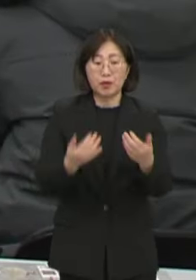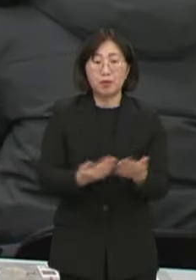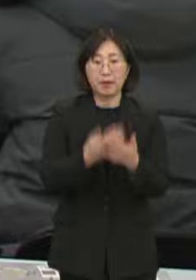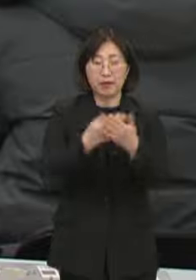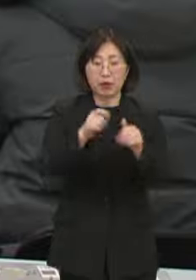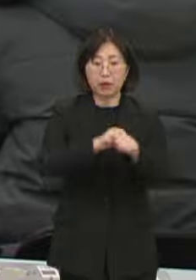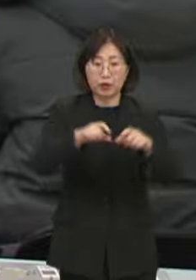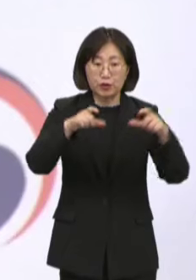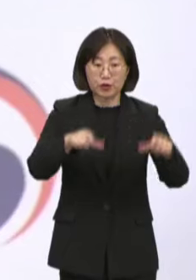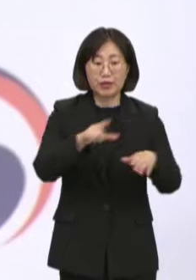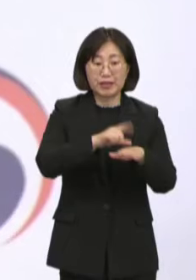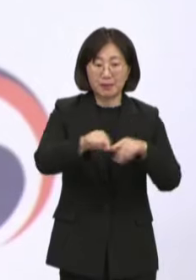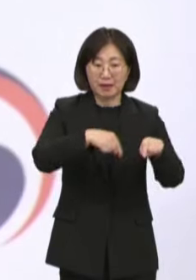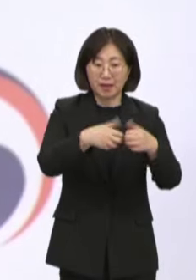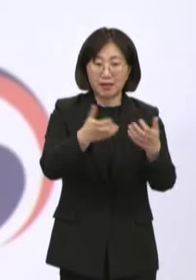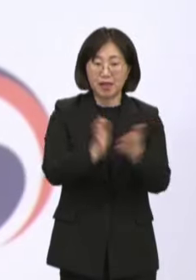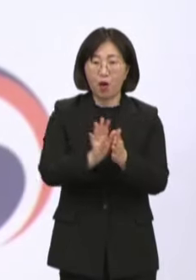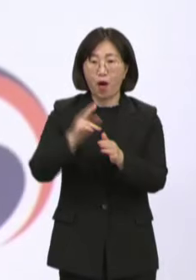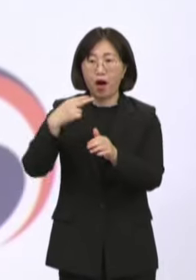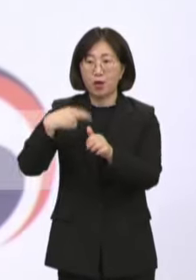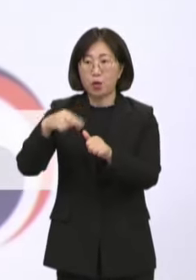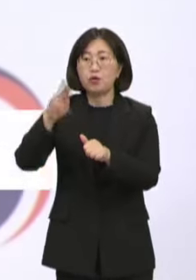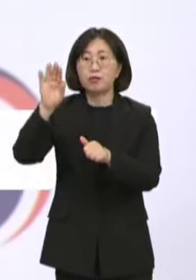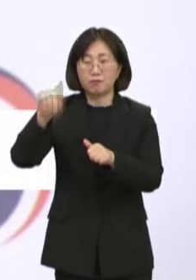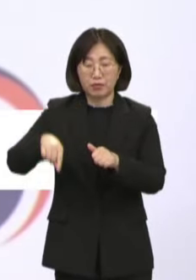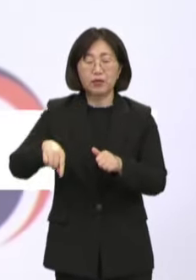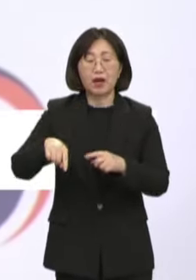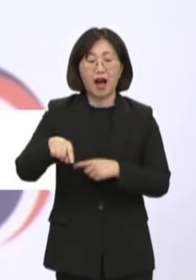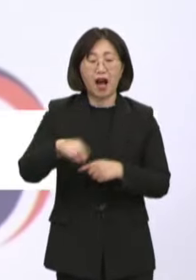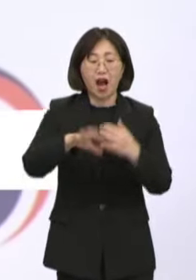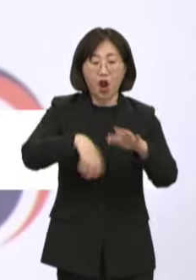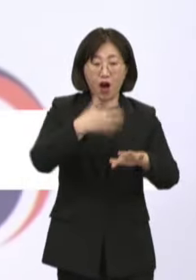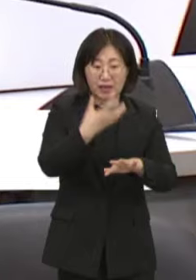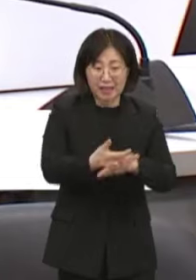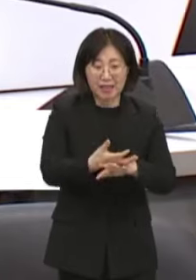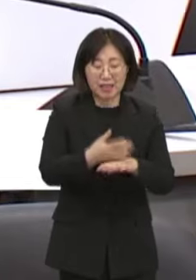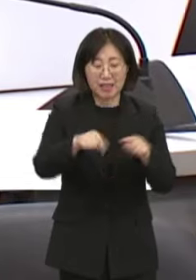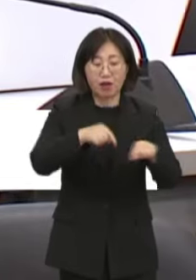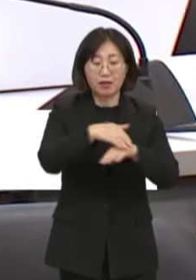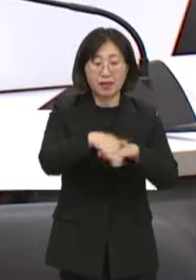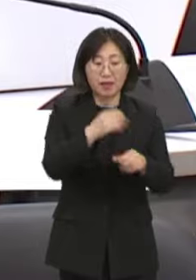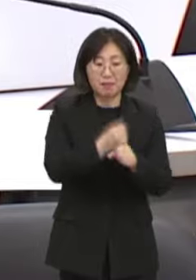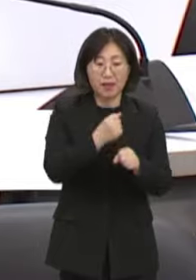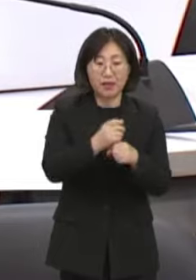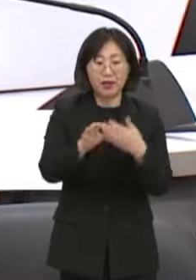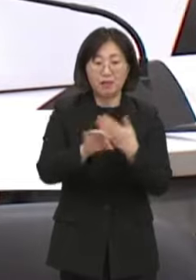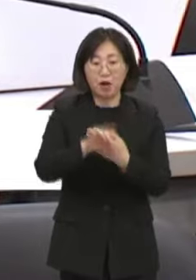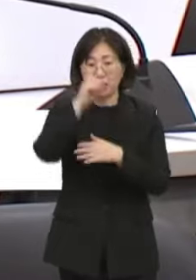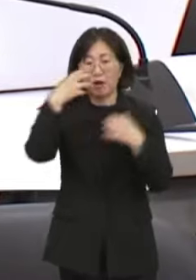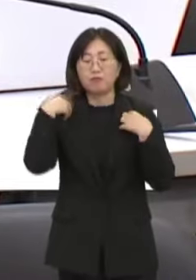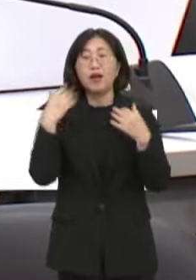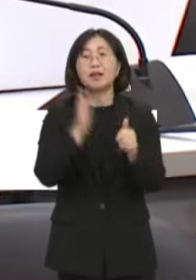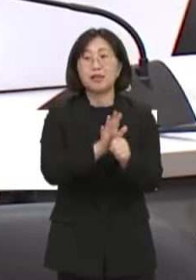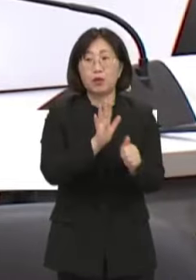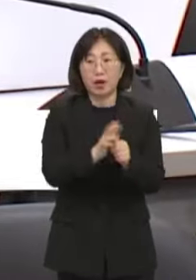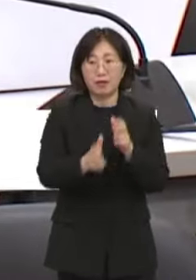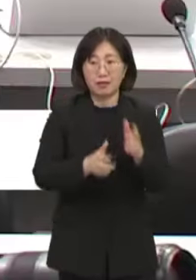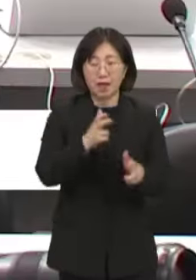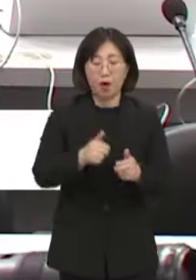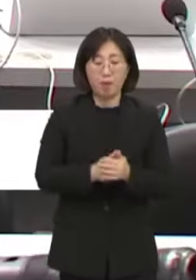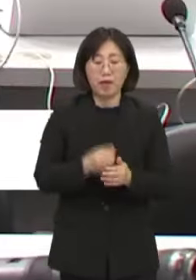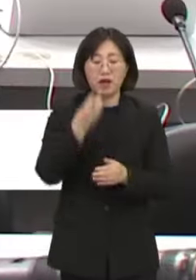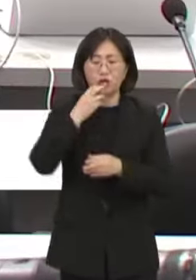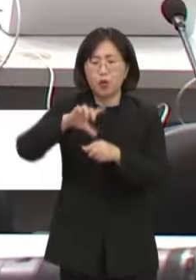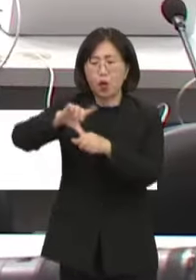교육발전특구는 지자체와 교육청이 각 지역 특성에 맞는 교육혁신정책을 수립하면 정부가 지원하는 사업입니다. 수도권에